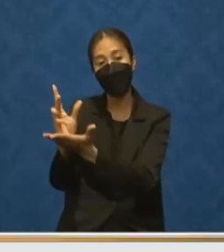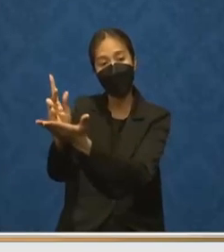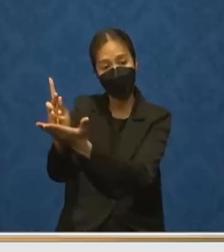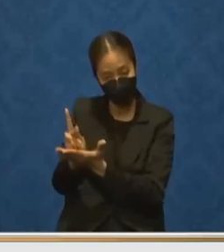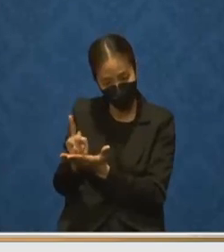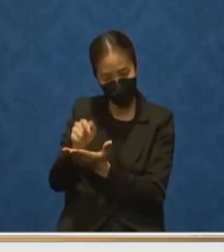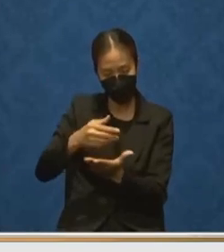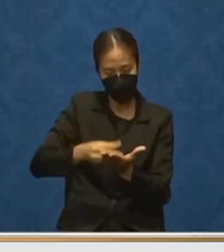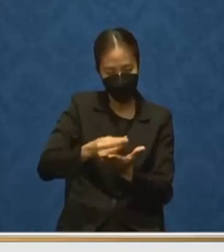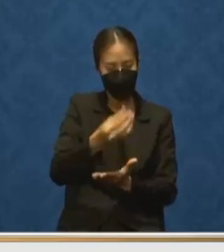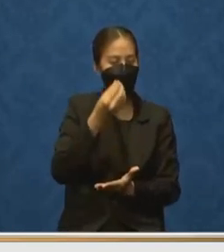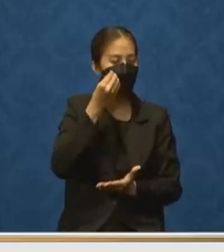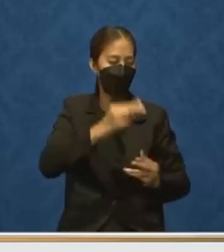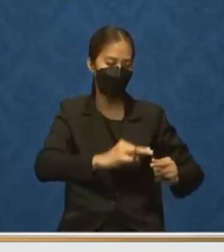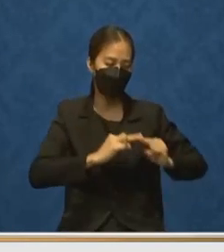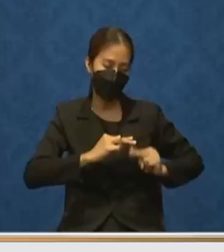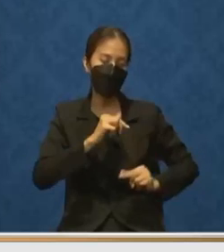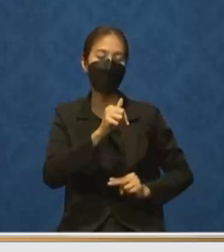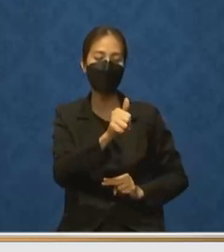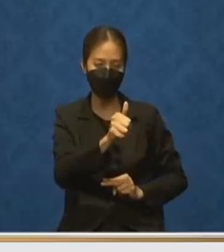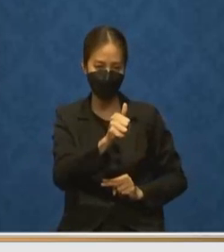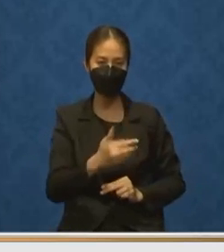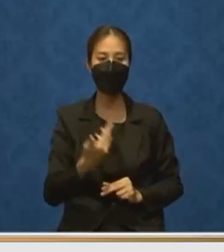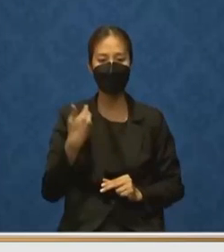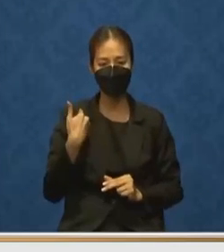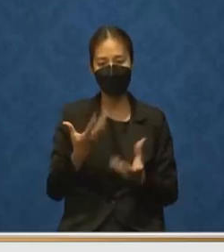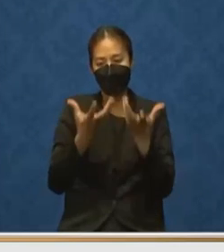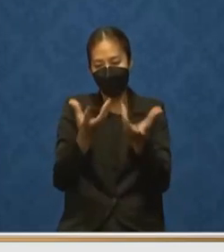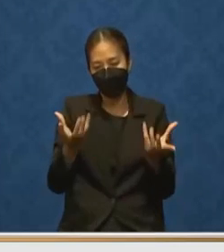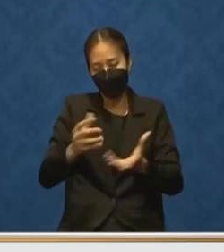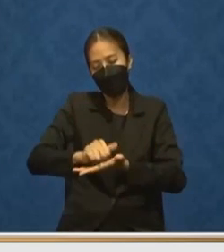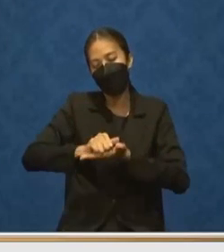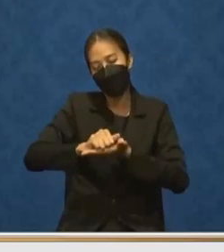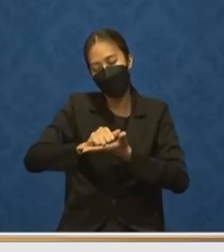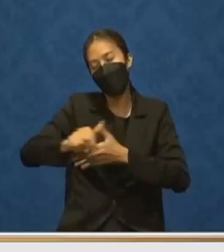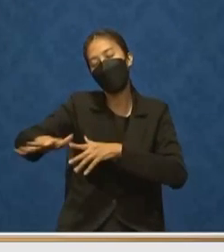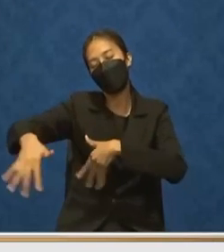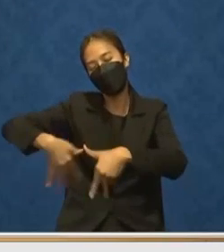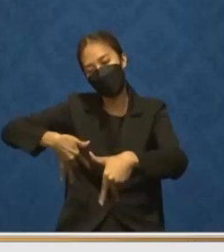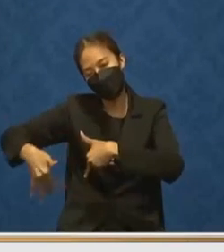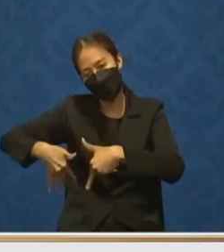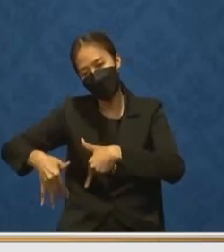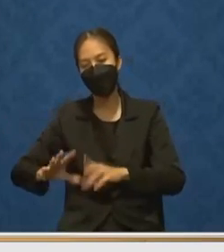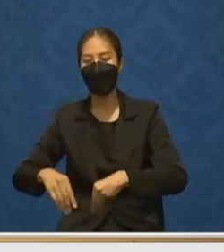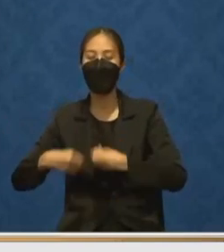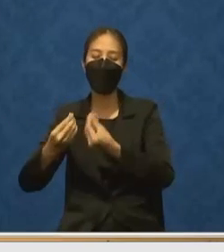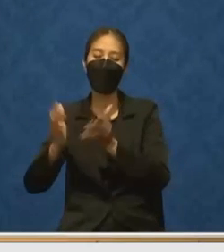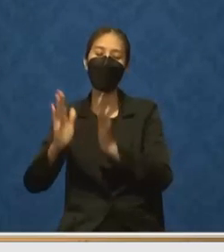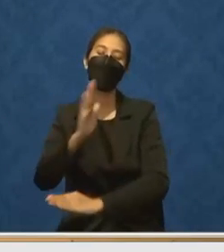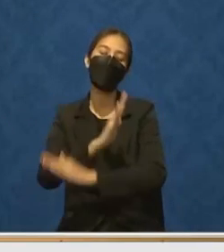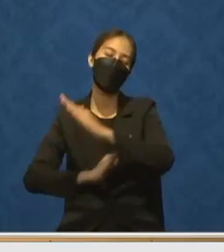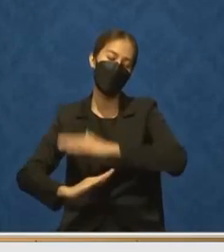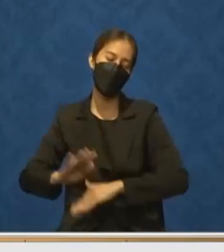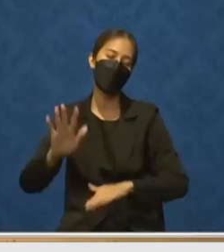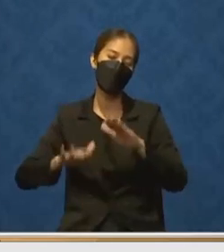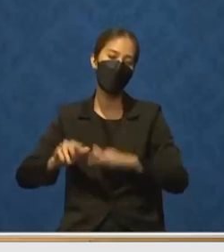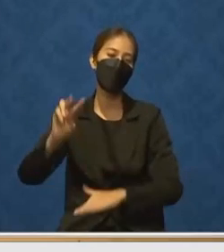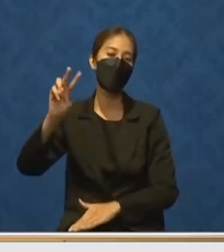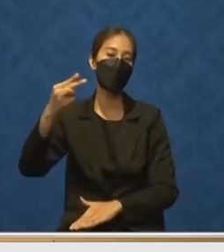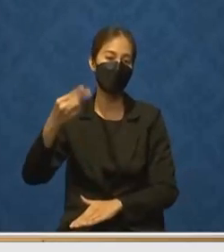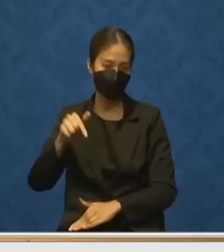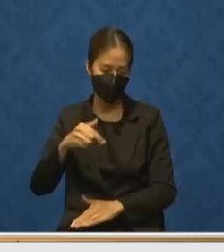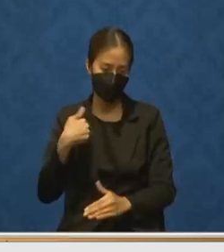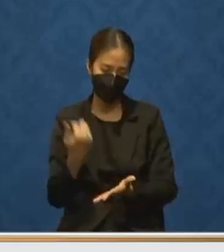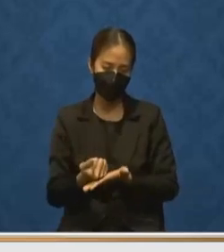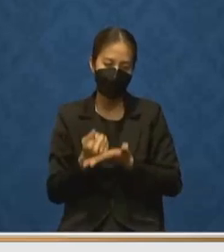ของตนเองส่งเสริมการจัดสิ่งอำนวยความสะดวกและการบริการสาธารณะสำหรับคนพิการ 20,000 คนช่วยเหลือคุ้มครอง